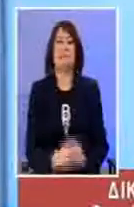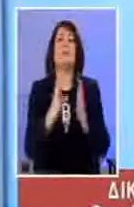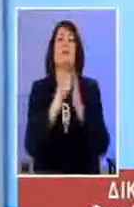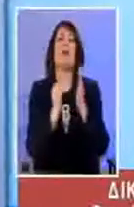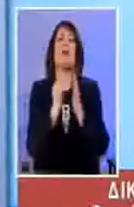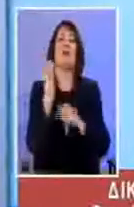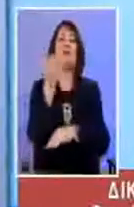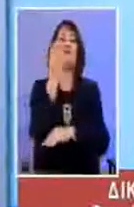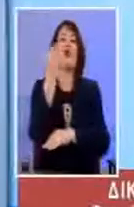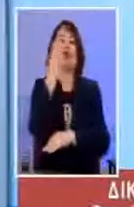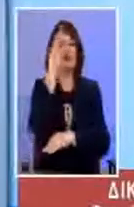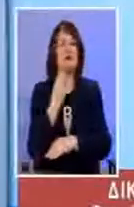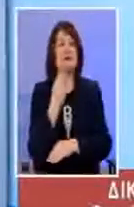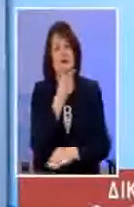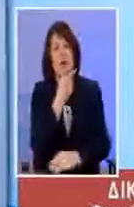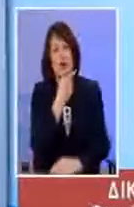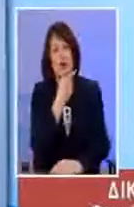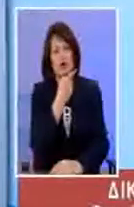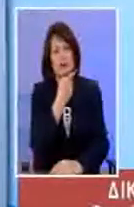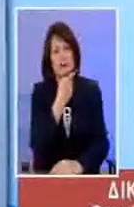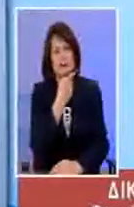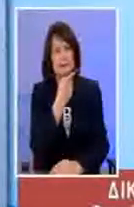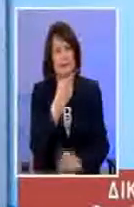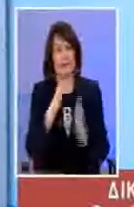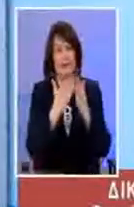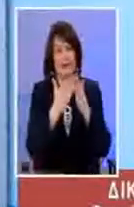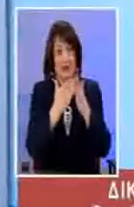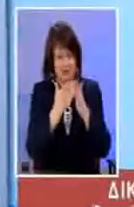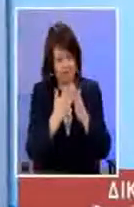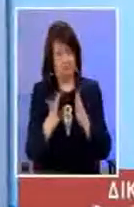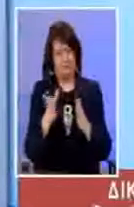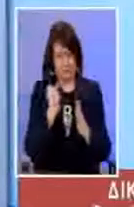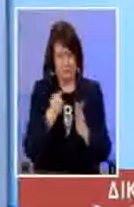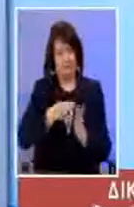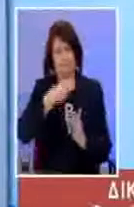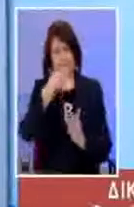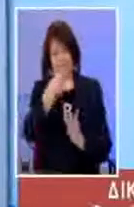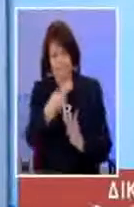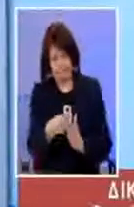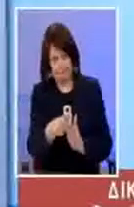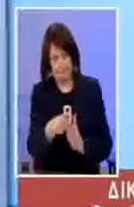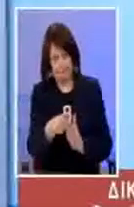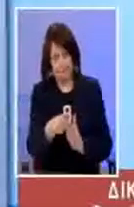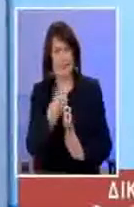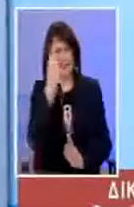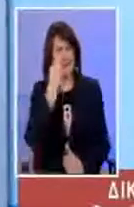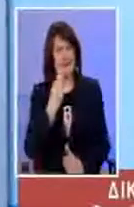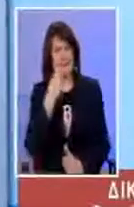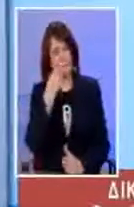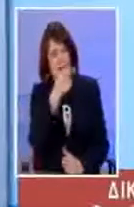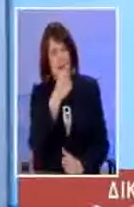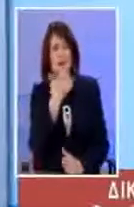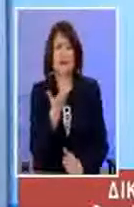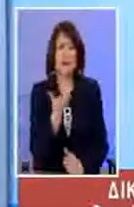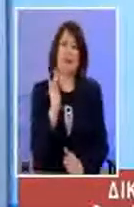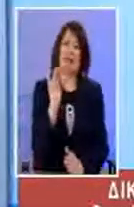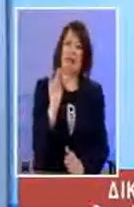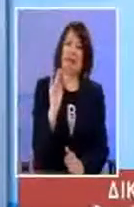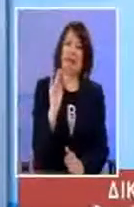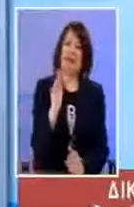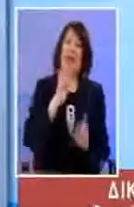τυφλών, θα πάμε το βιβλίο στο φάρο ή θα το ζητήσει ο φάρος από